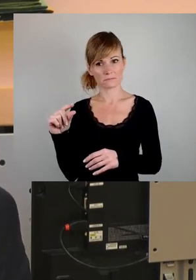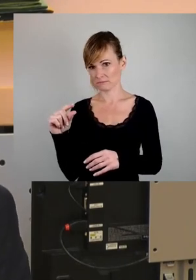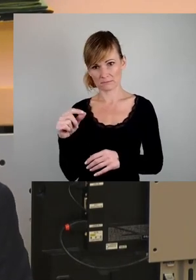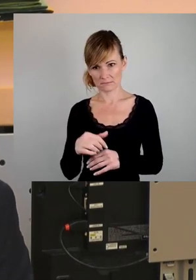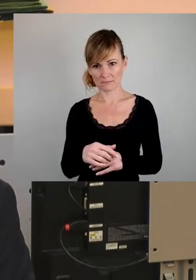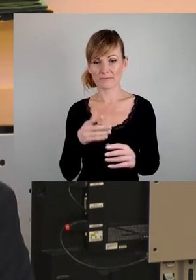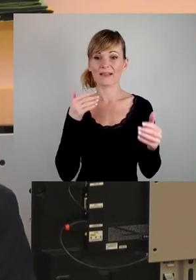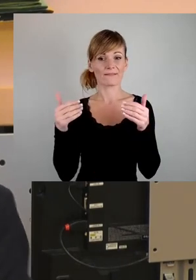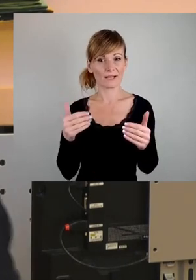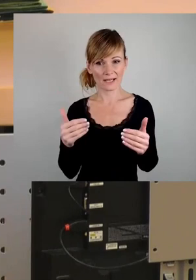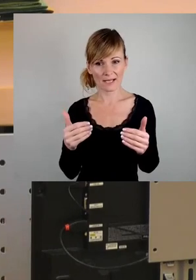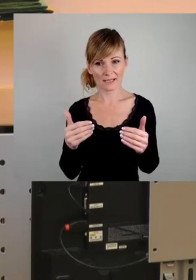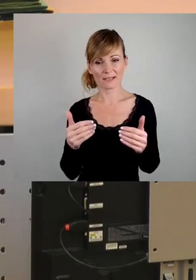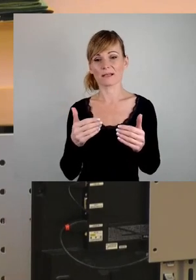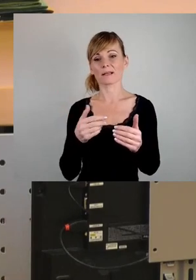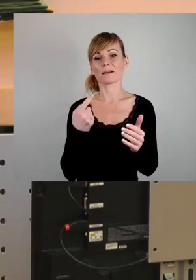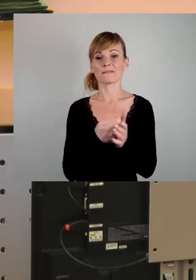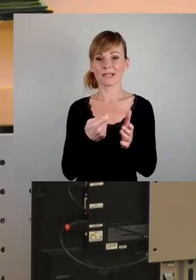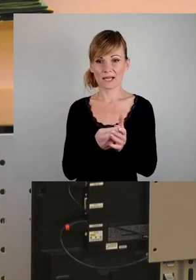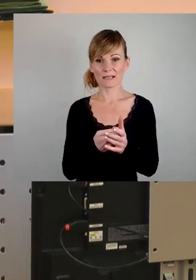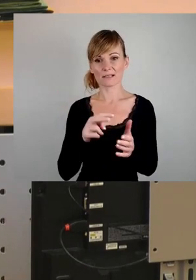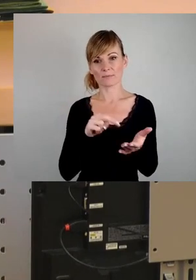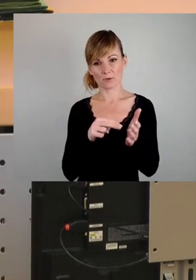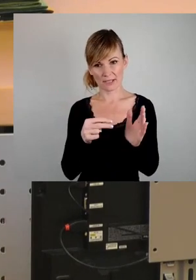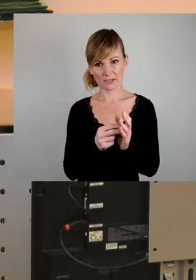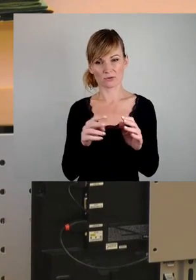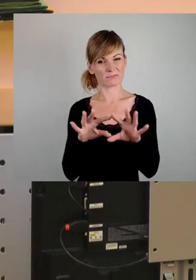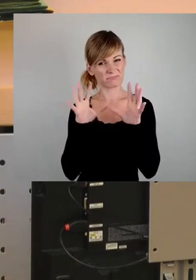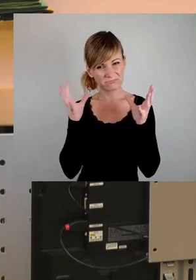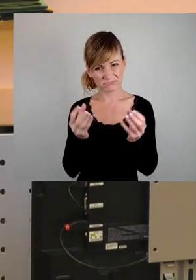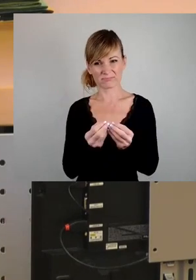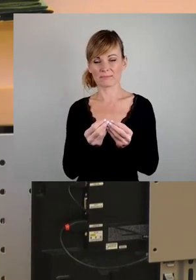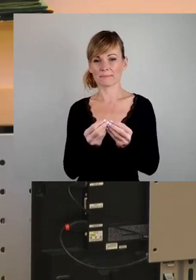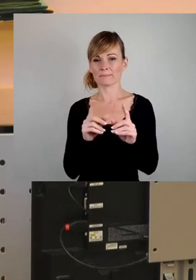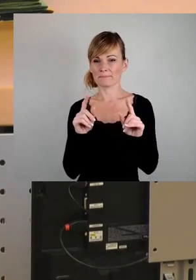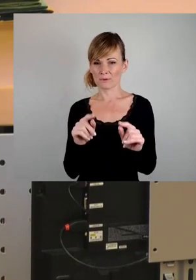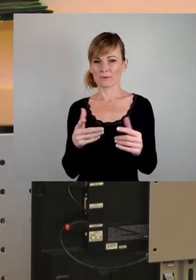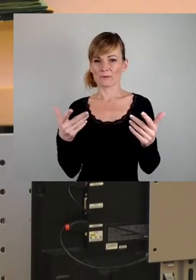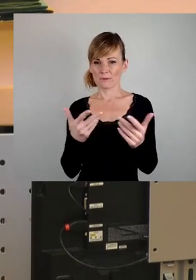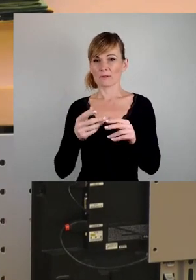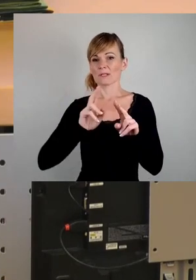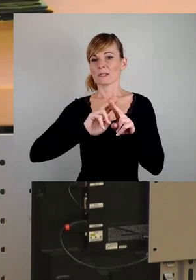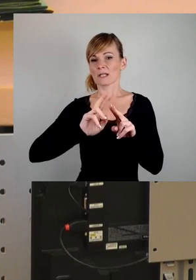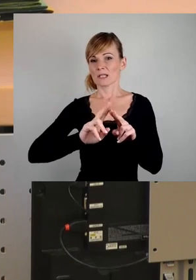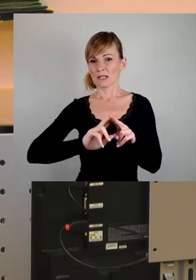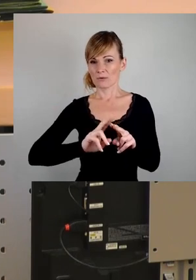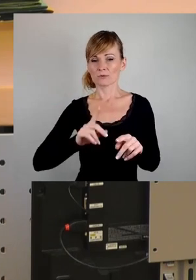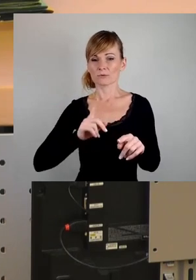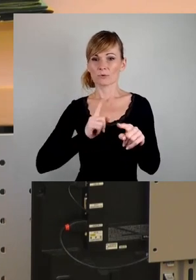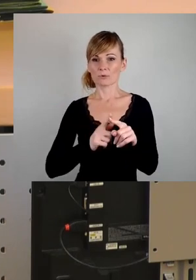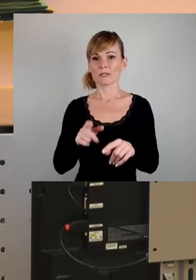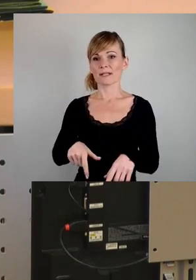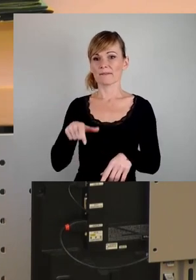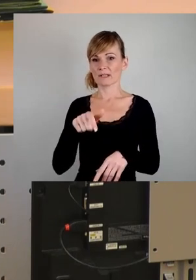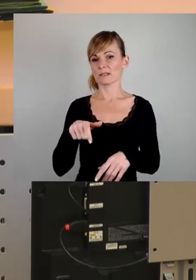die finanzpolitische Dimension deutlich zu machen, der Sanierungs- und Investitionsbedarf